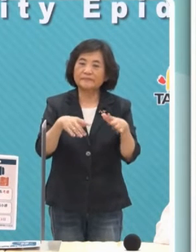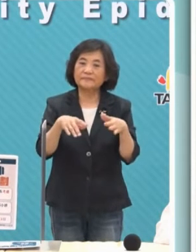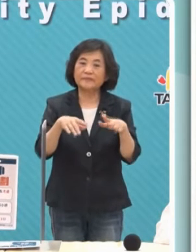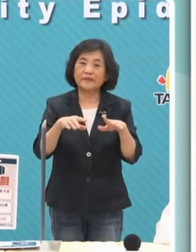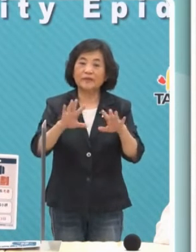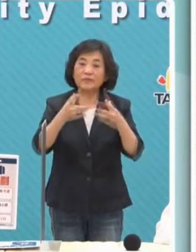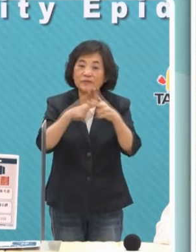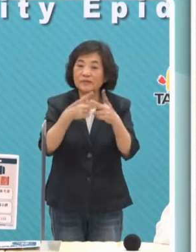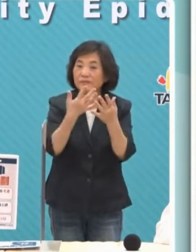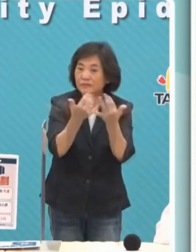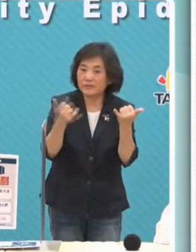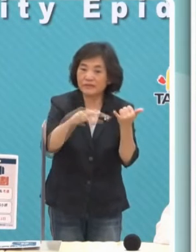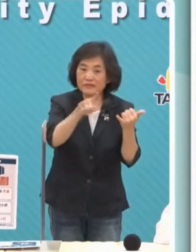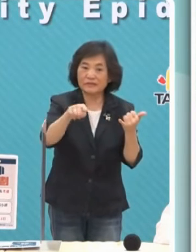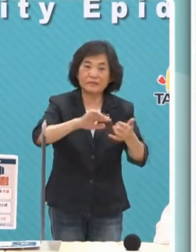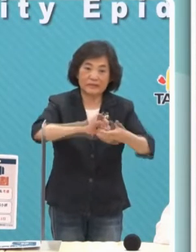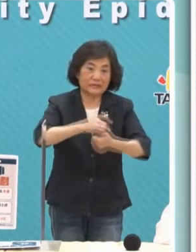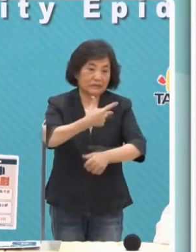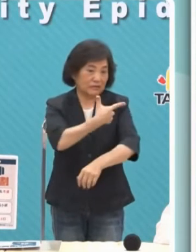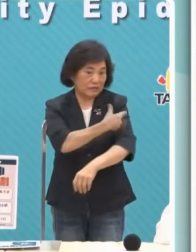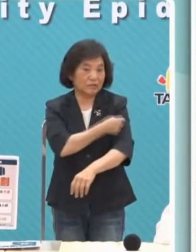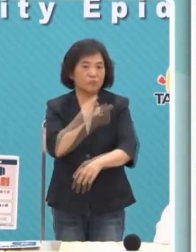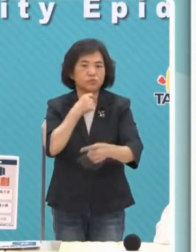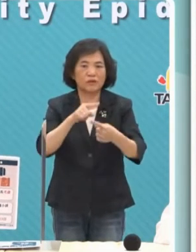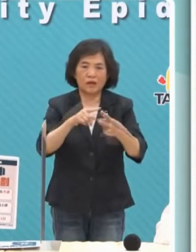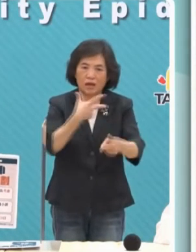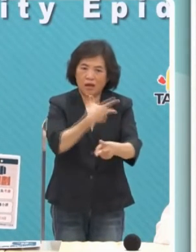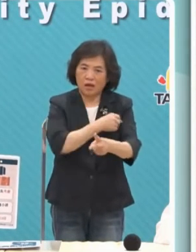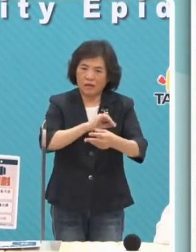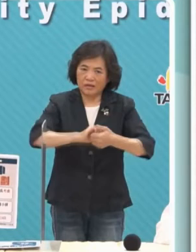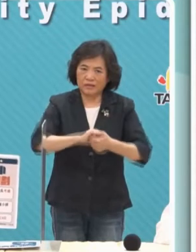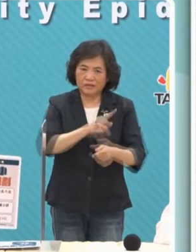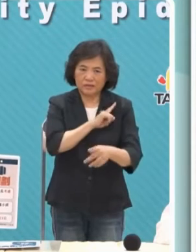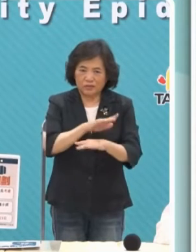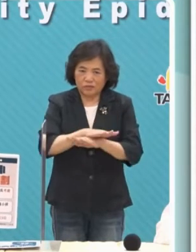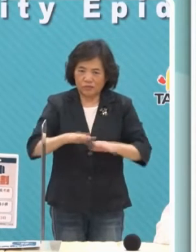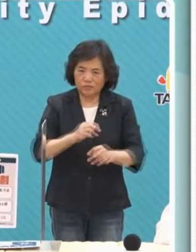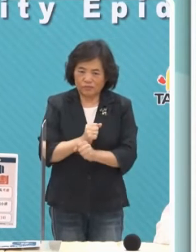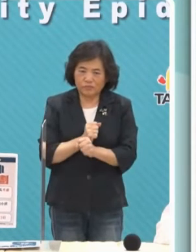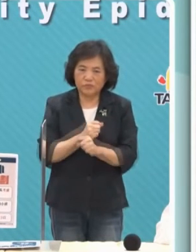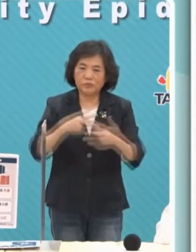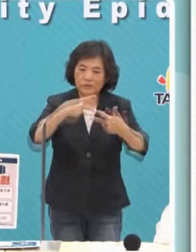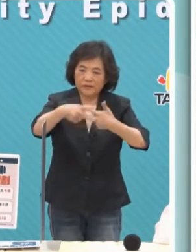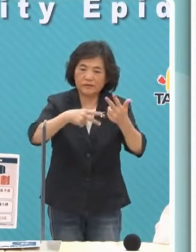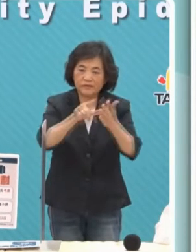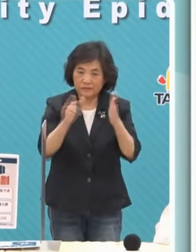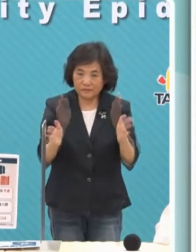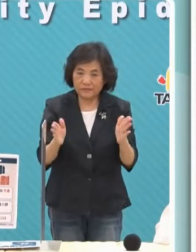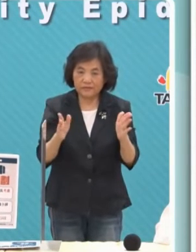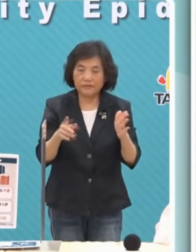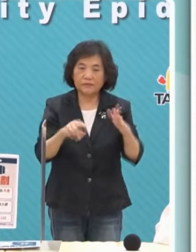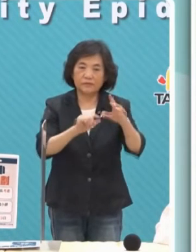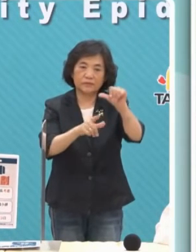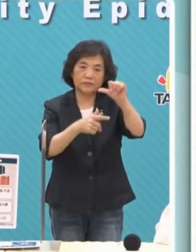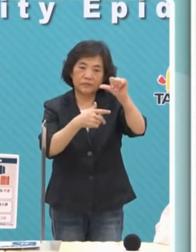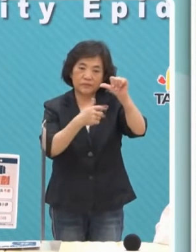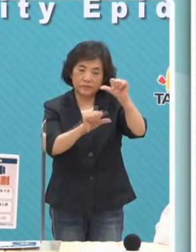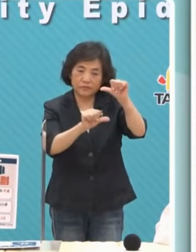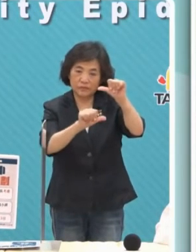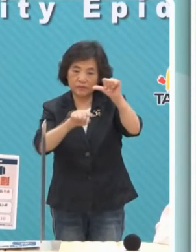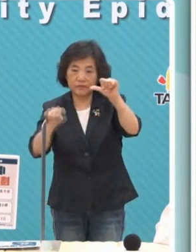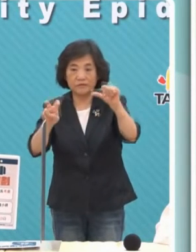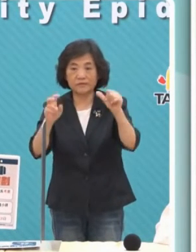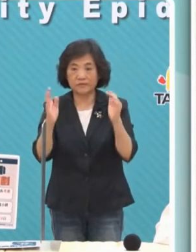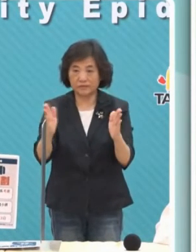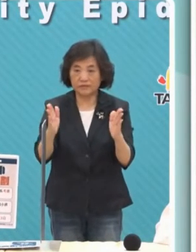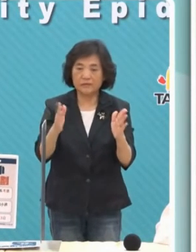接种除了要打好之外还要打稳。所以我们预定2周的时间，从5月5号到